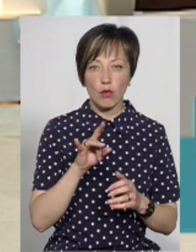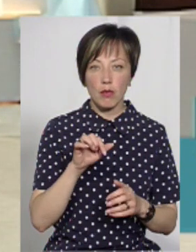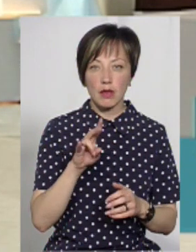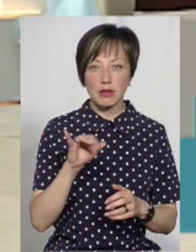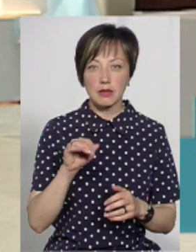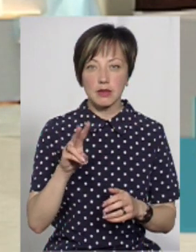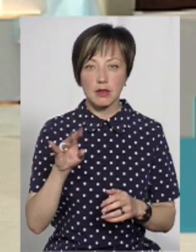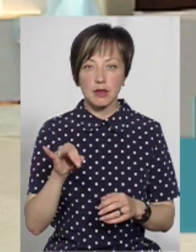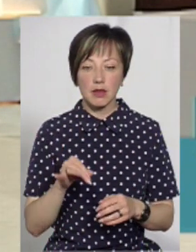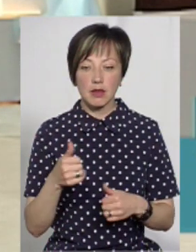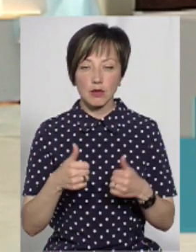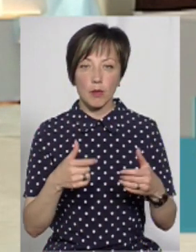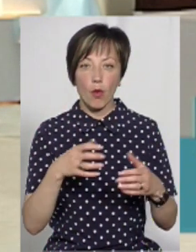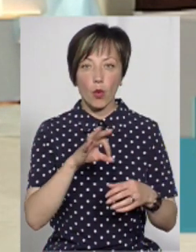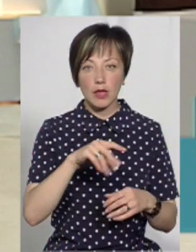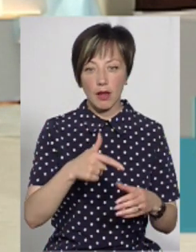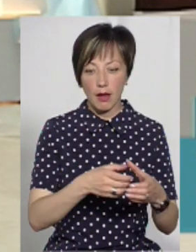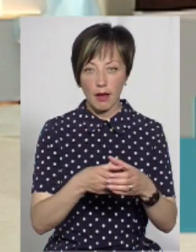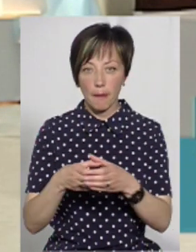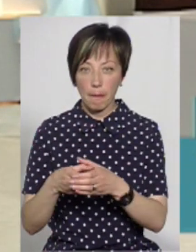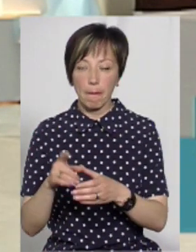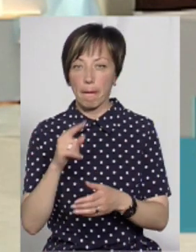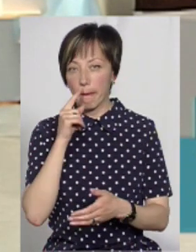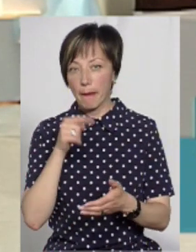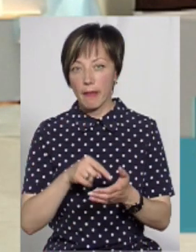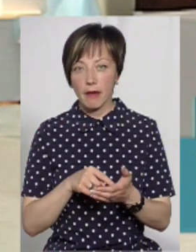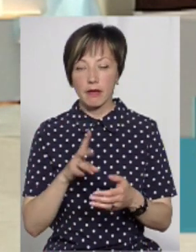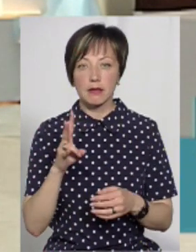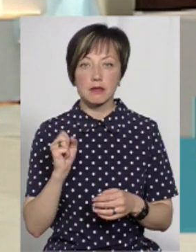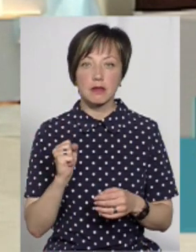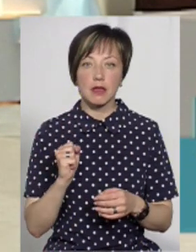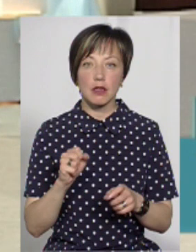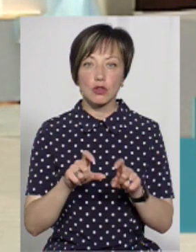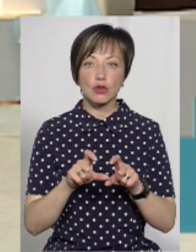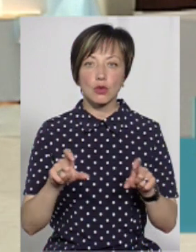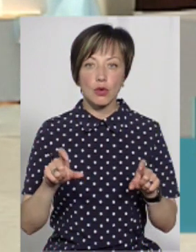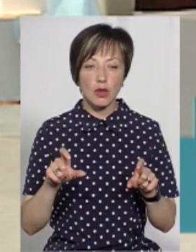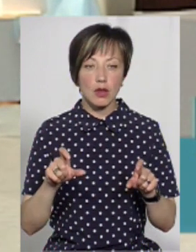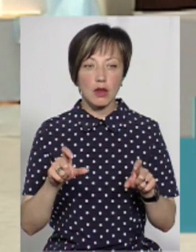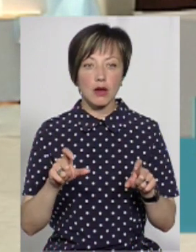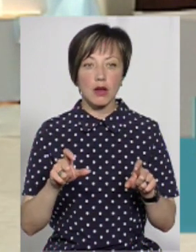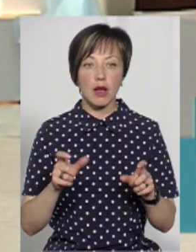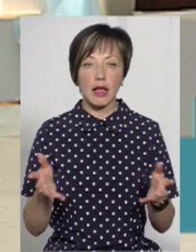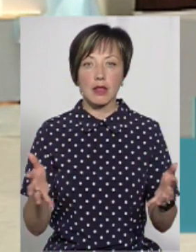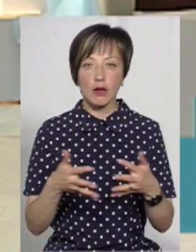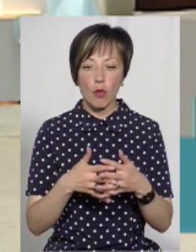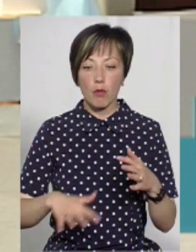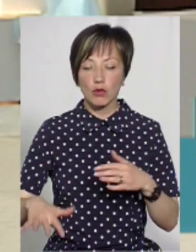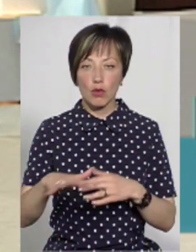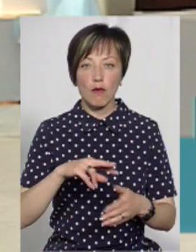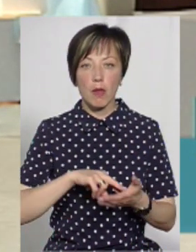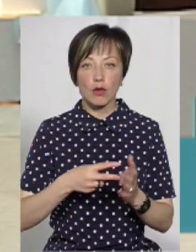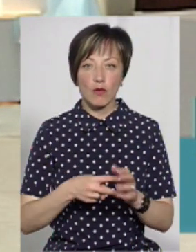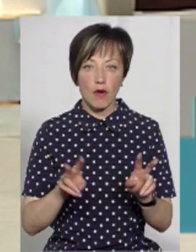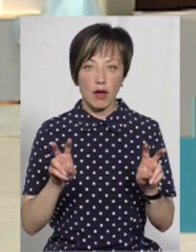конкурс серед об'єднаних територіальних громад для того, щоб громади потрапили на школу просторового планування, інтегрованого просторового